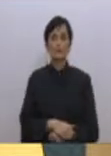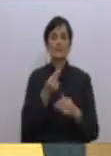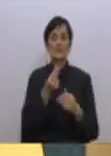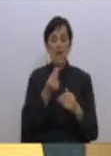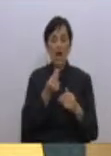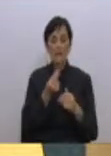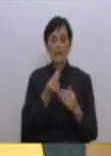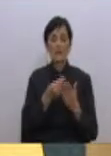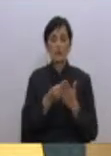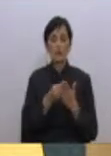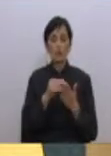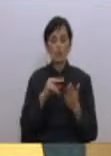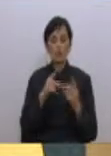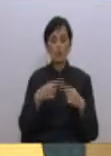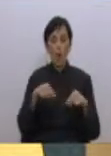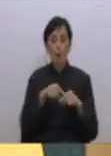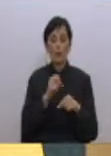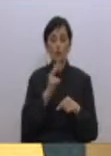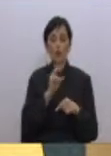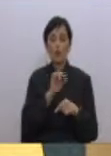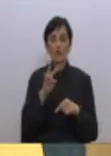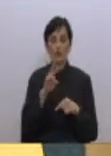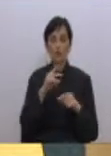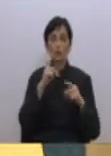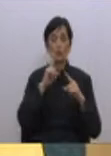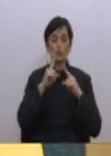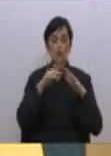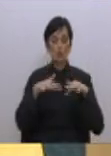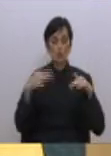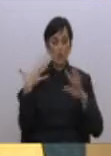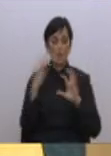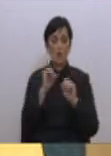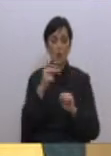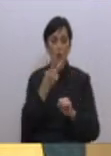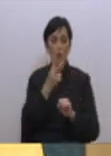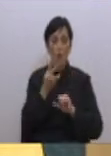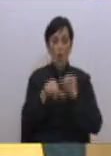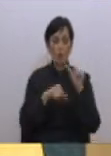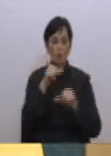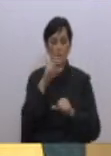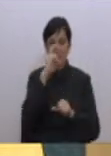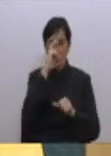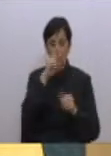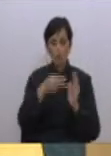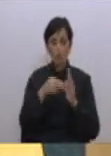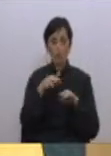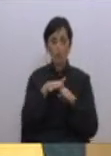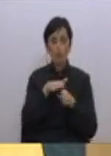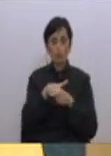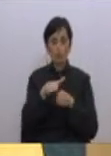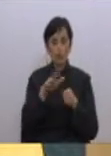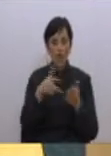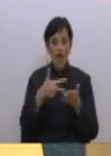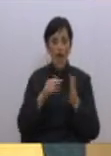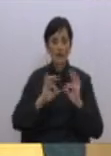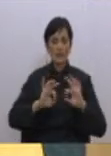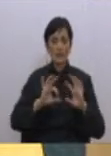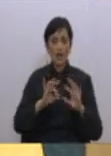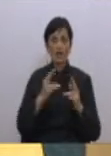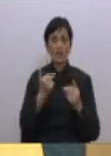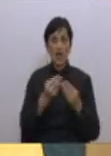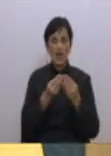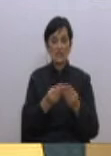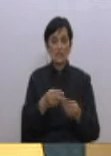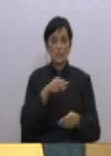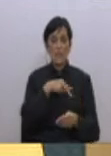Sapina s-o sa biuget, mă mi-e dinarți, stormeti nu scutoma ze gani, hiledon hari daucira, orieta zo două orții, sa hemți po biuget și sulevi zangariș. Da, țarmuie